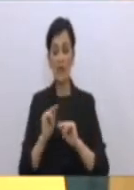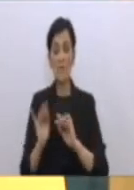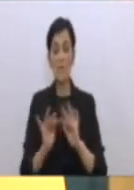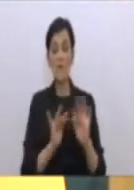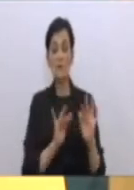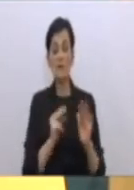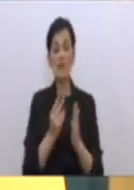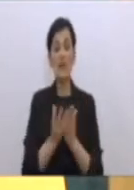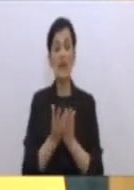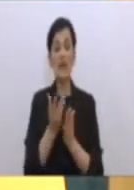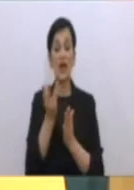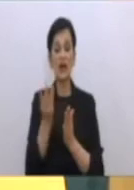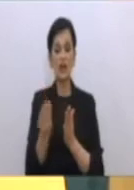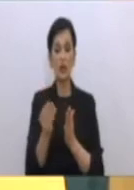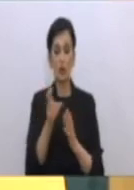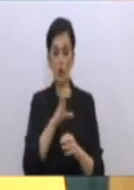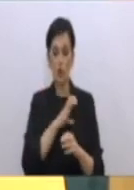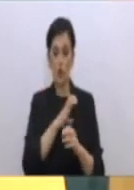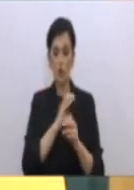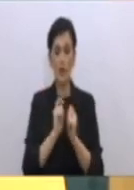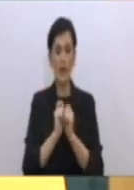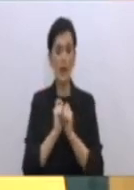გადასახადის სახით ქონების